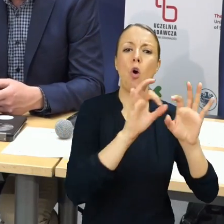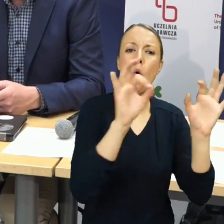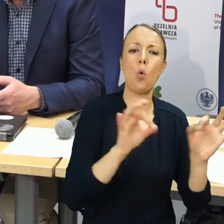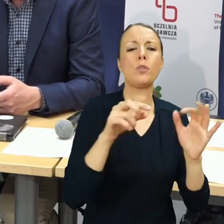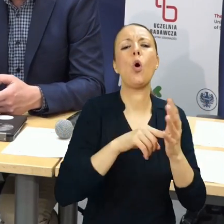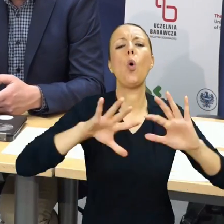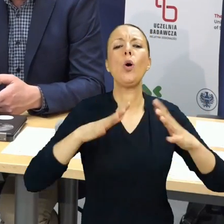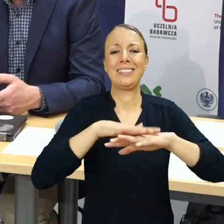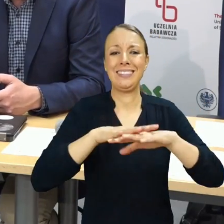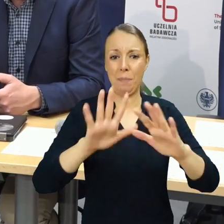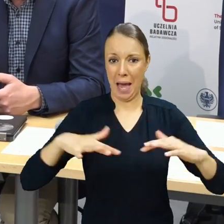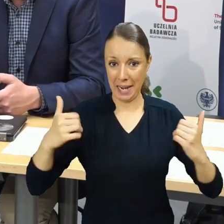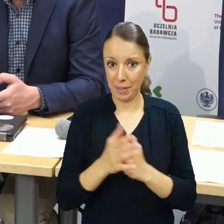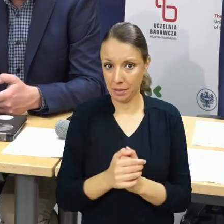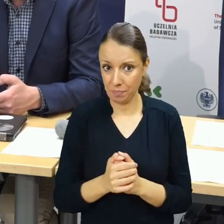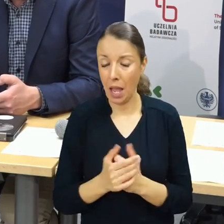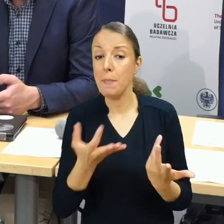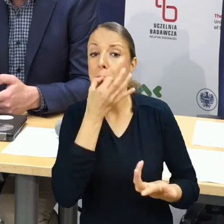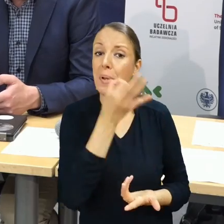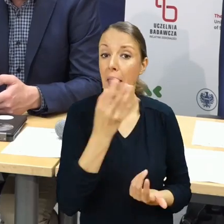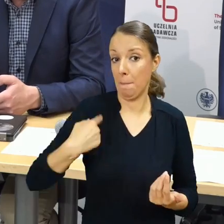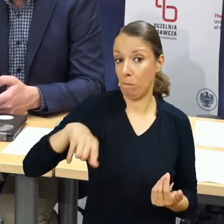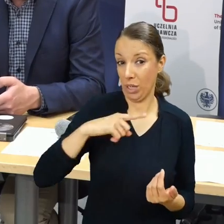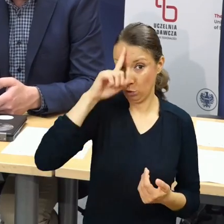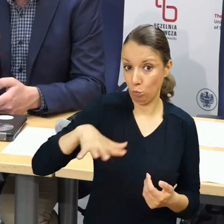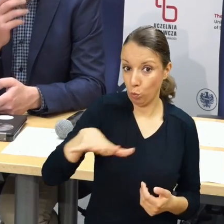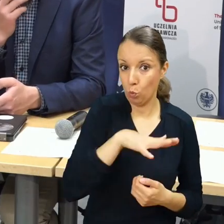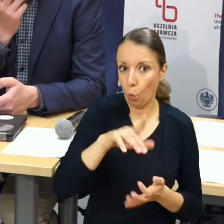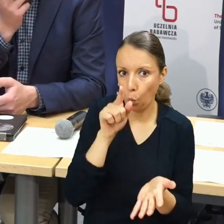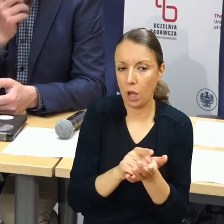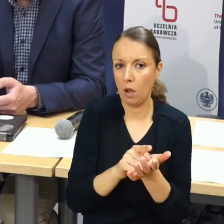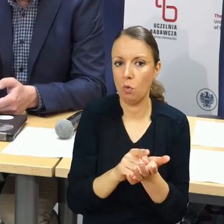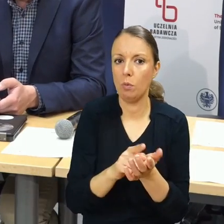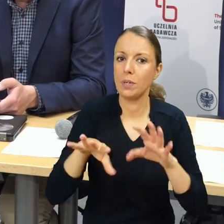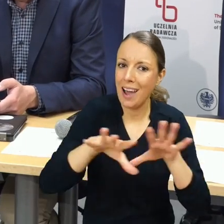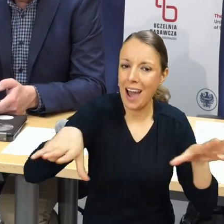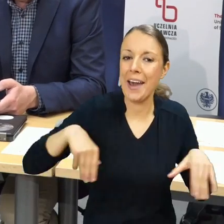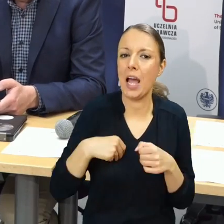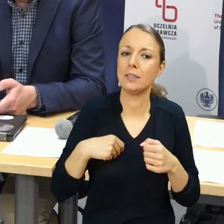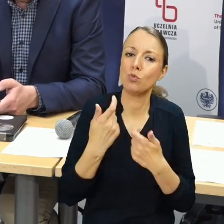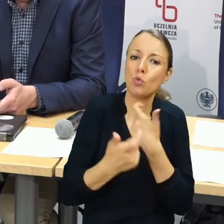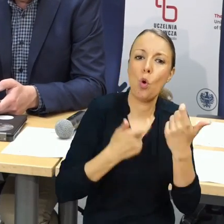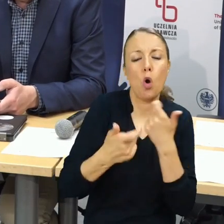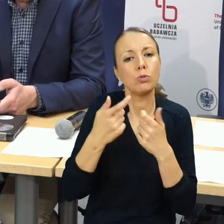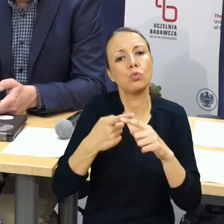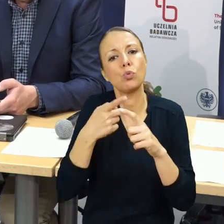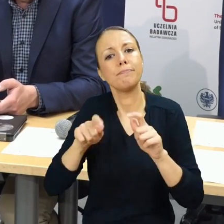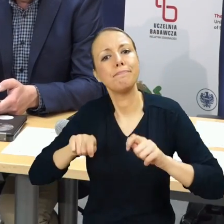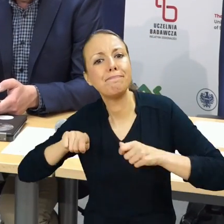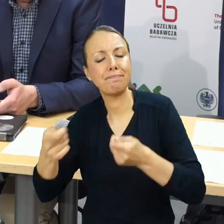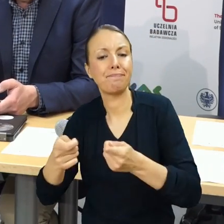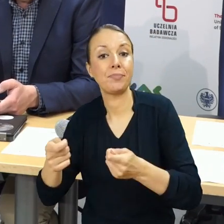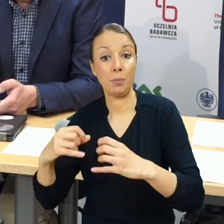czy nam się jako społeczeństwo udało wytworzyć taką dostateczną presję na to, aby władza sądowa